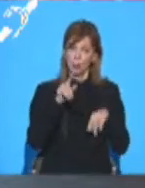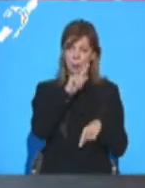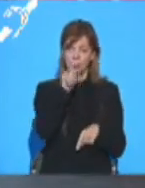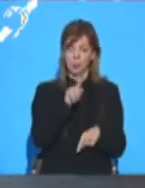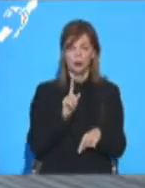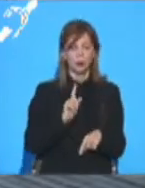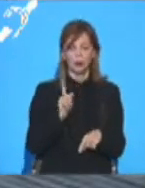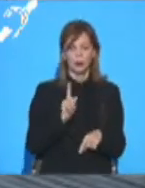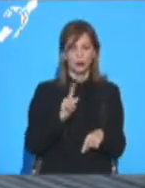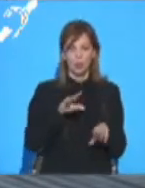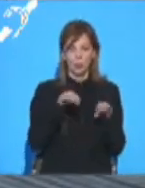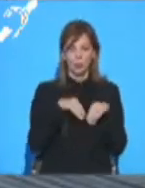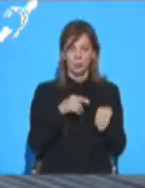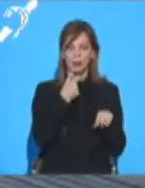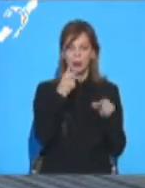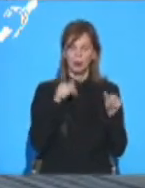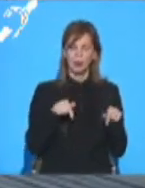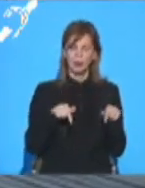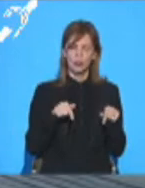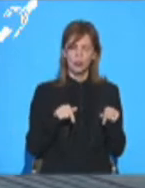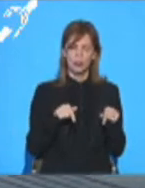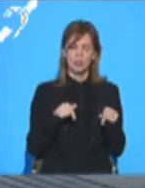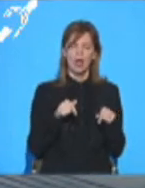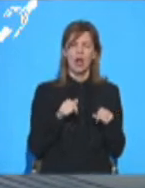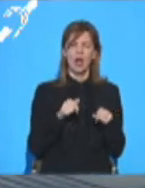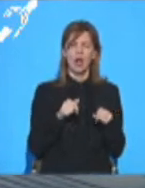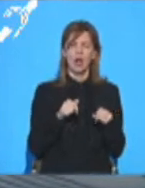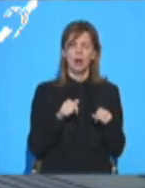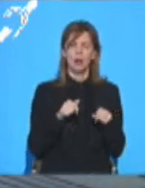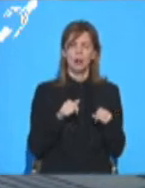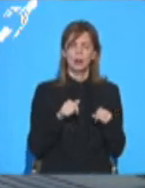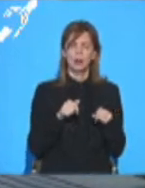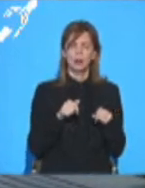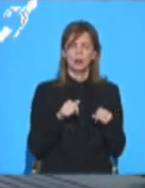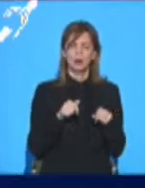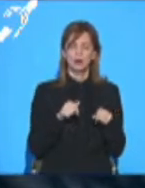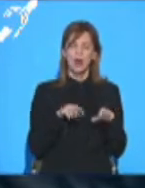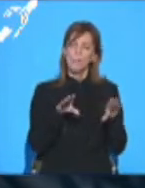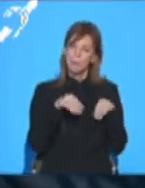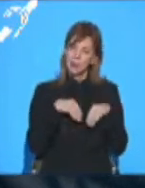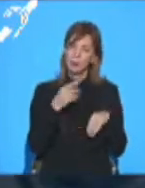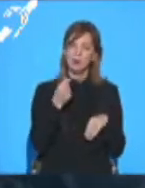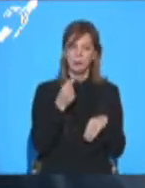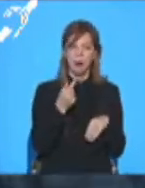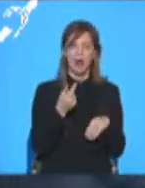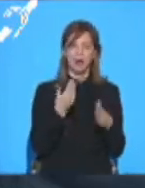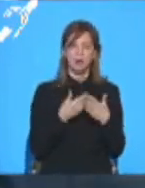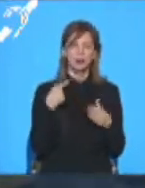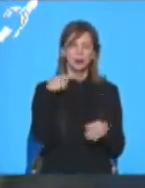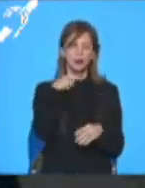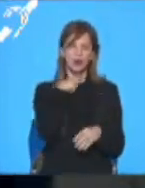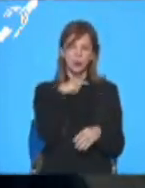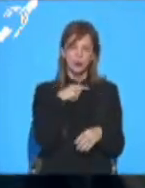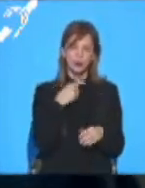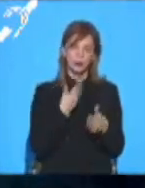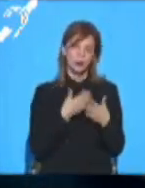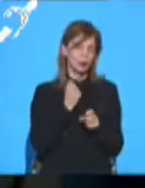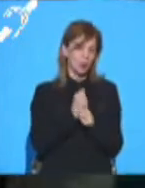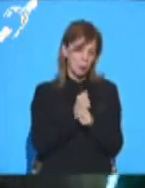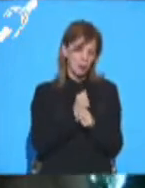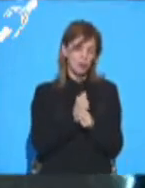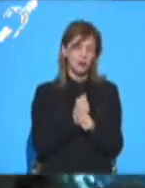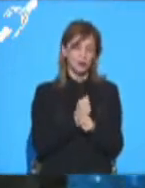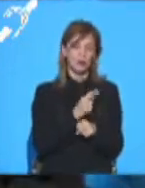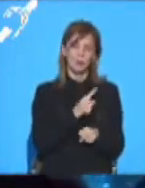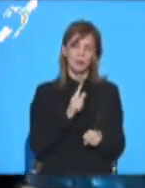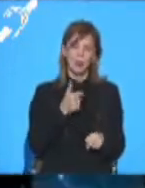nici ceilalți colegi. Anul acesta am primit, ca în fiecare an, angajatorii au grijă de noi. În urma rezultatelor muncii noastre ne răsplătesc